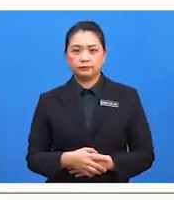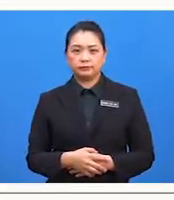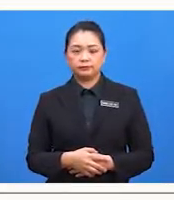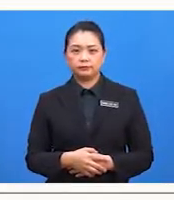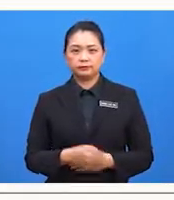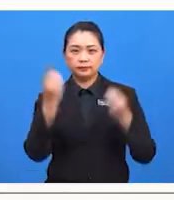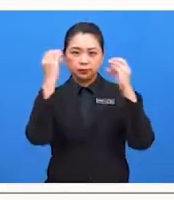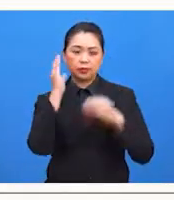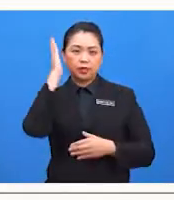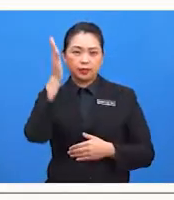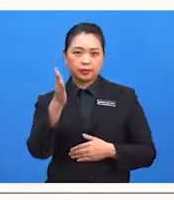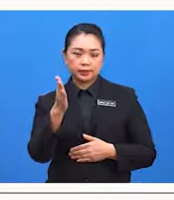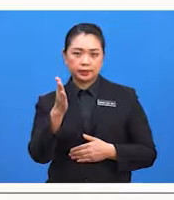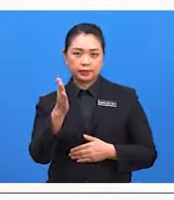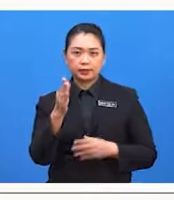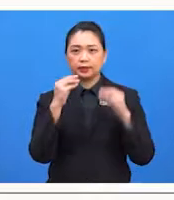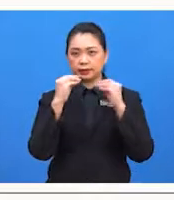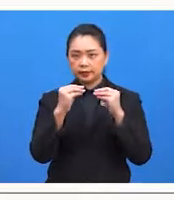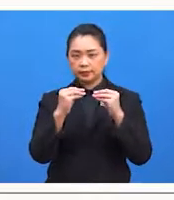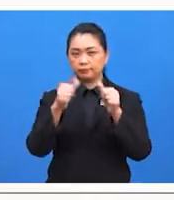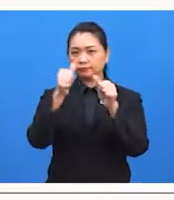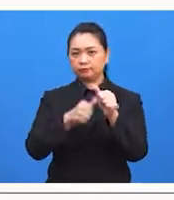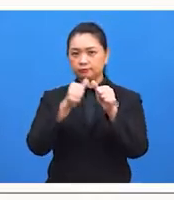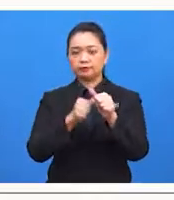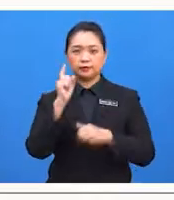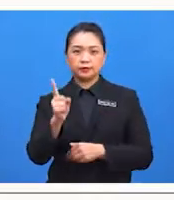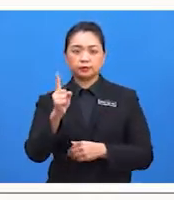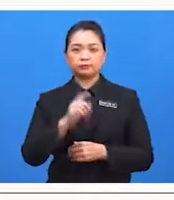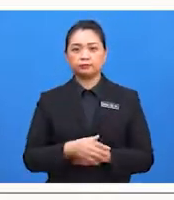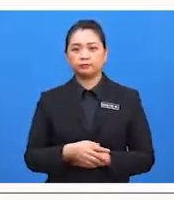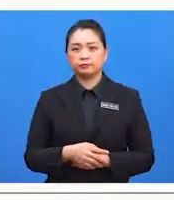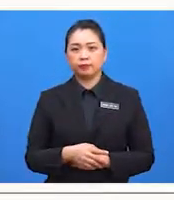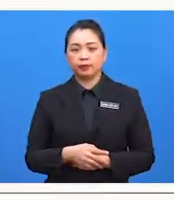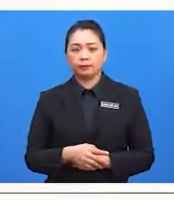Saya akan kupas satu persatu prinsip lukisan ini.